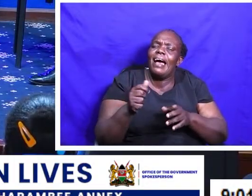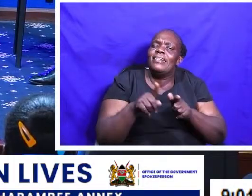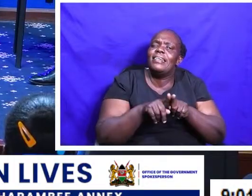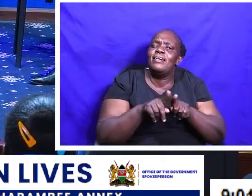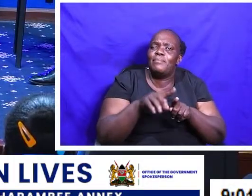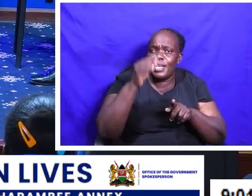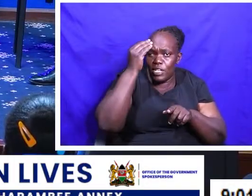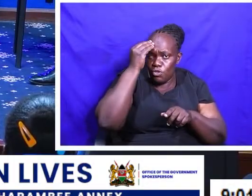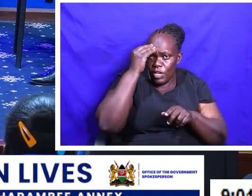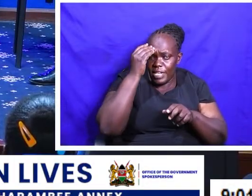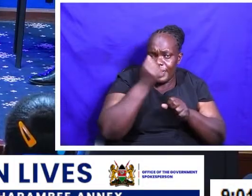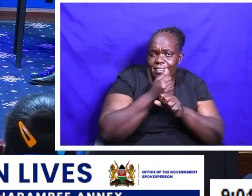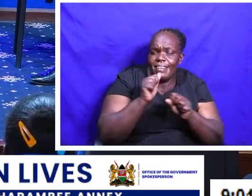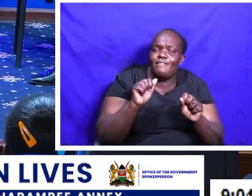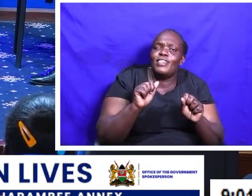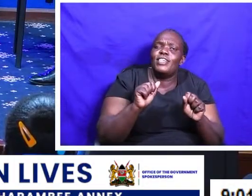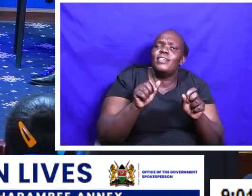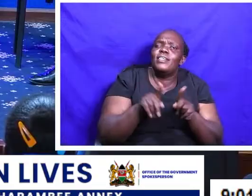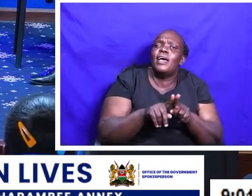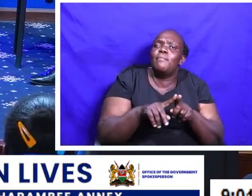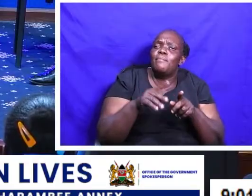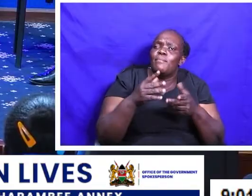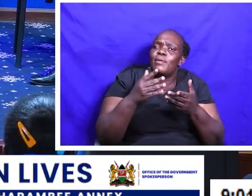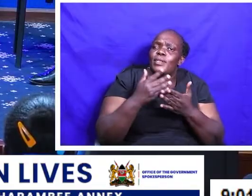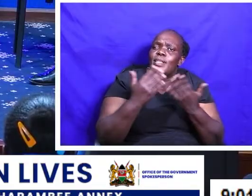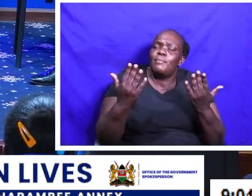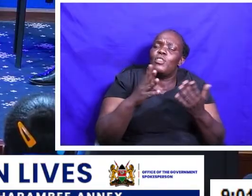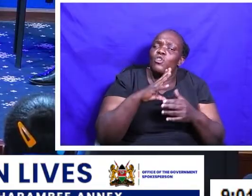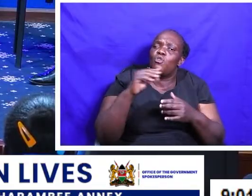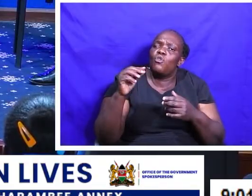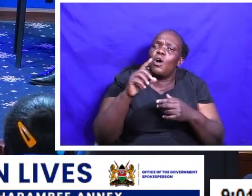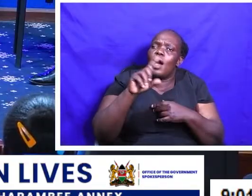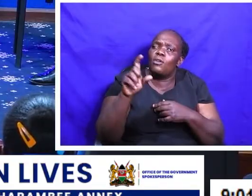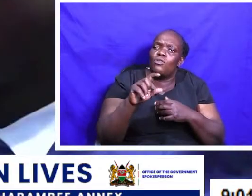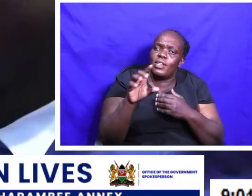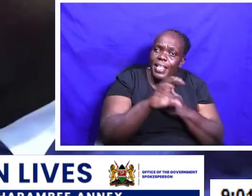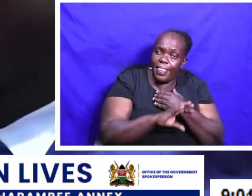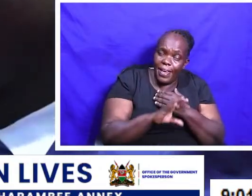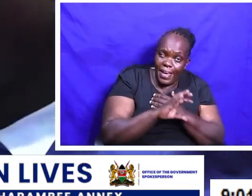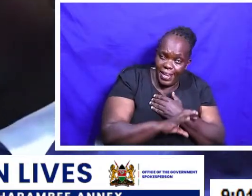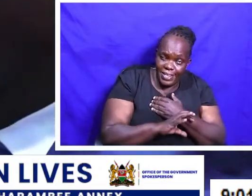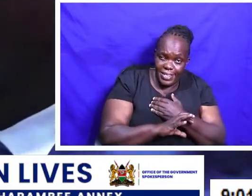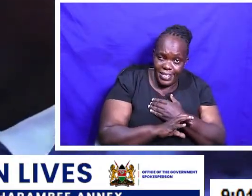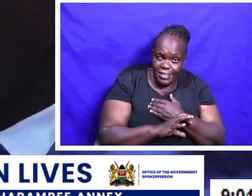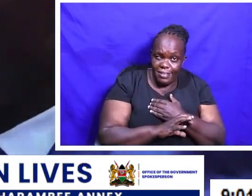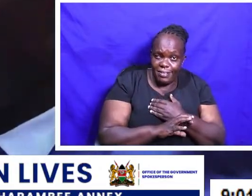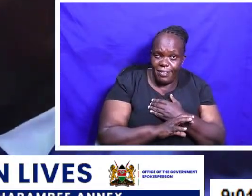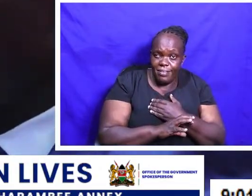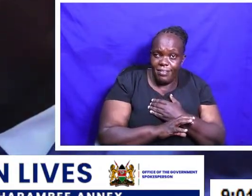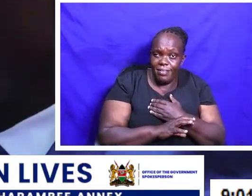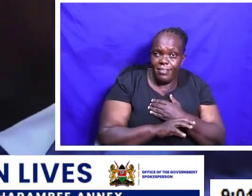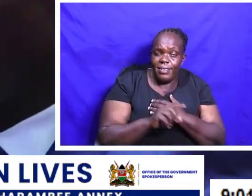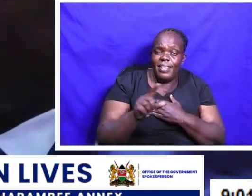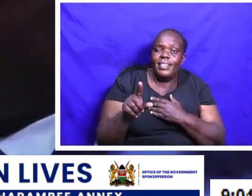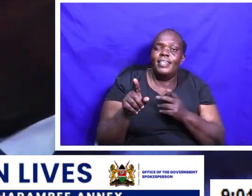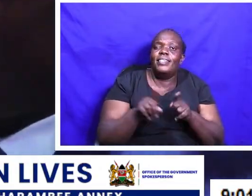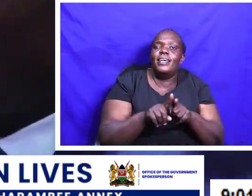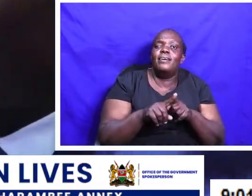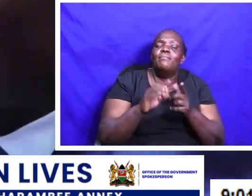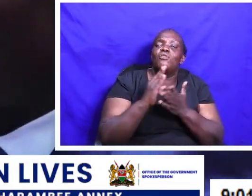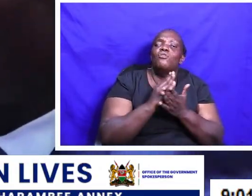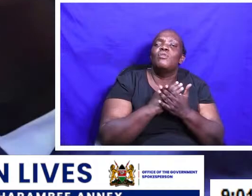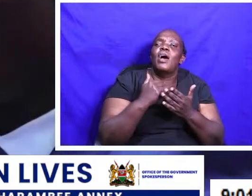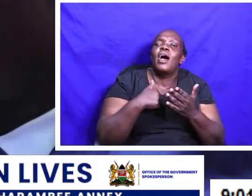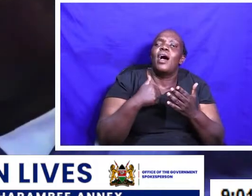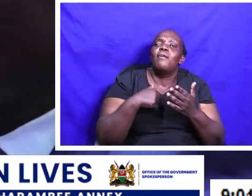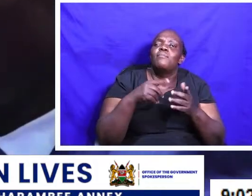ya medication, safety hiyo. Yeah, kitu ambacho tuko tunaenda across the country pia tukiendelea kusensitize watu wetu. Kwa hizi program